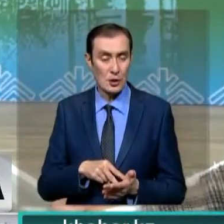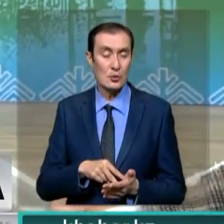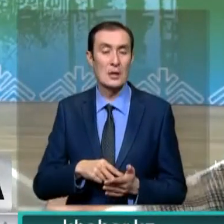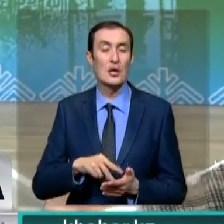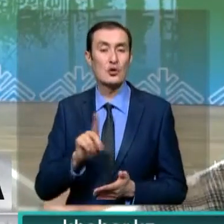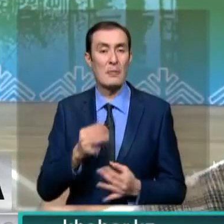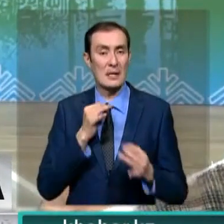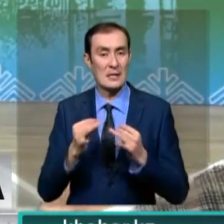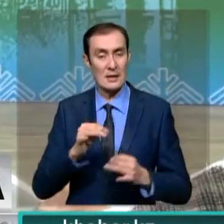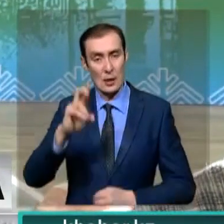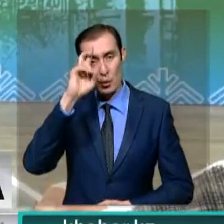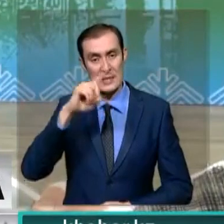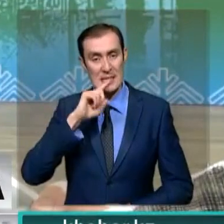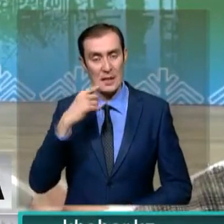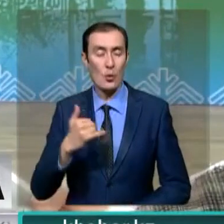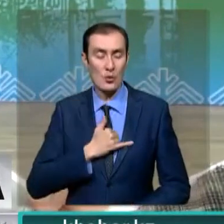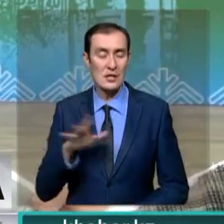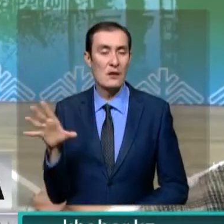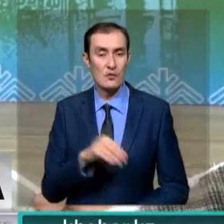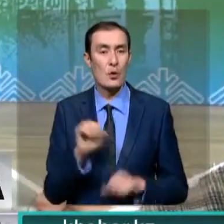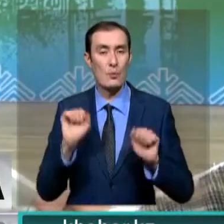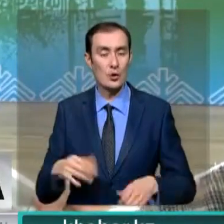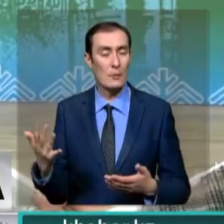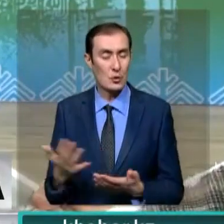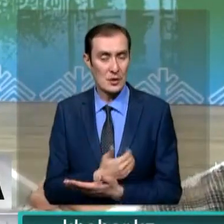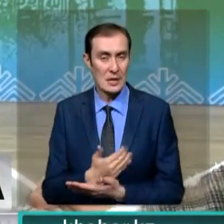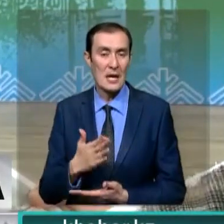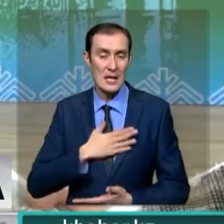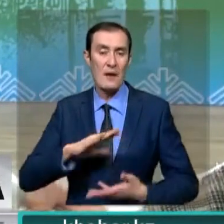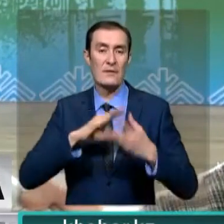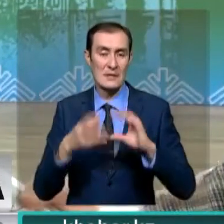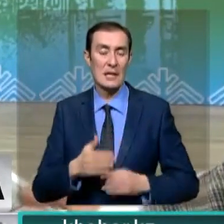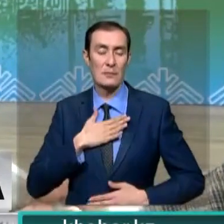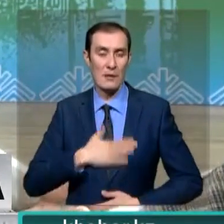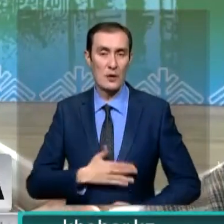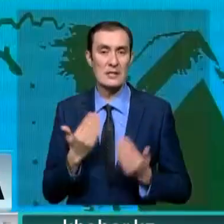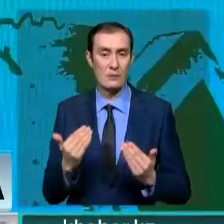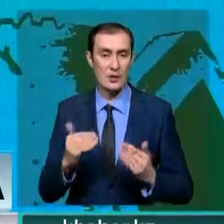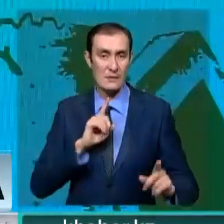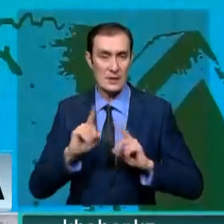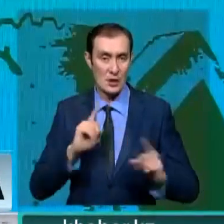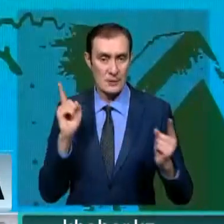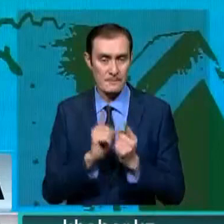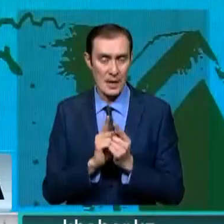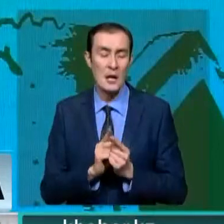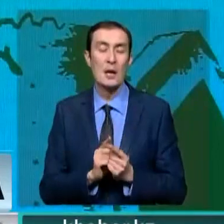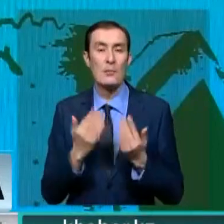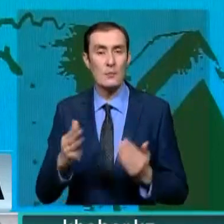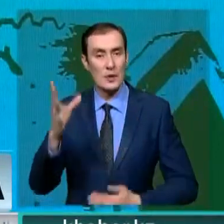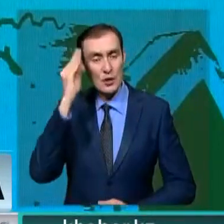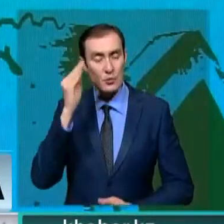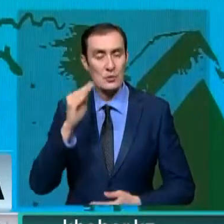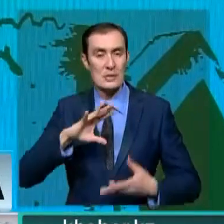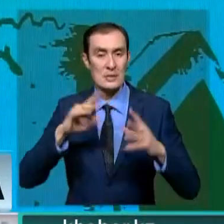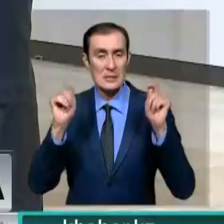говорить на газ языке то у нас все получится в целом я осталась довольна сегодняшнем курултае по итогам нынешнего съезда